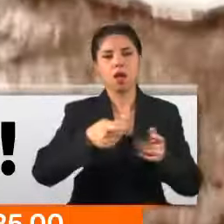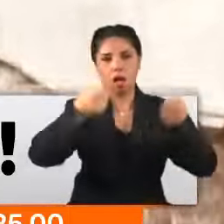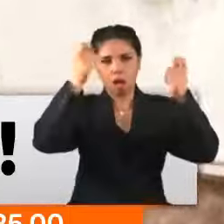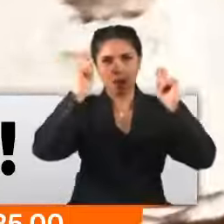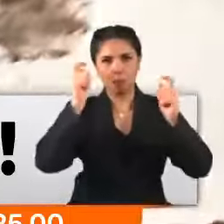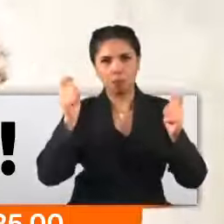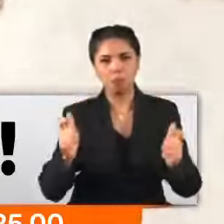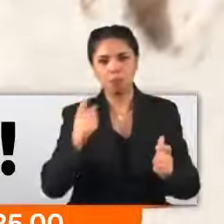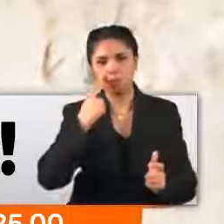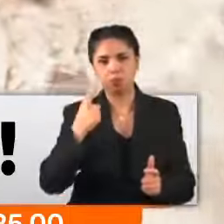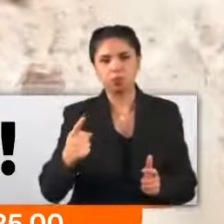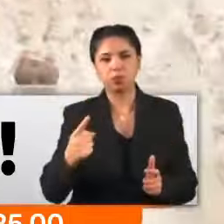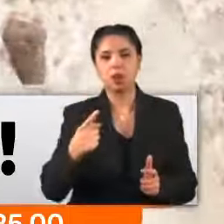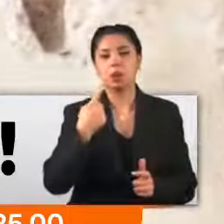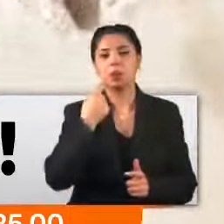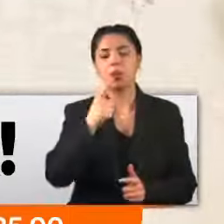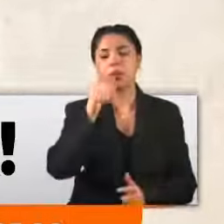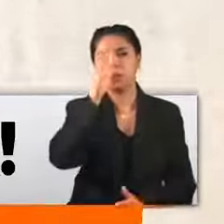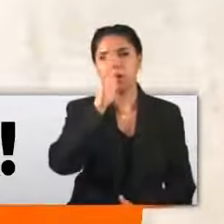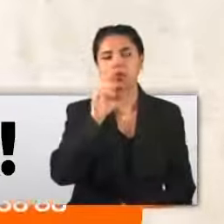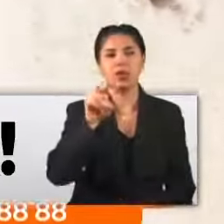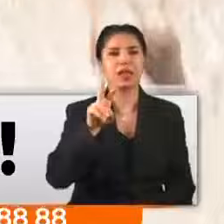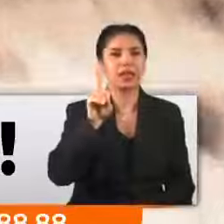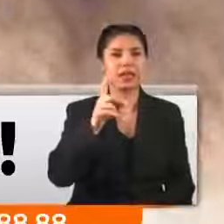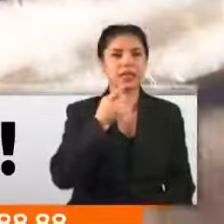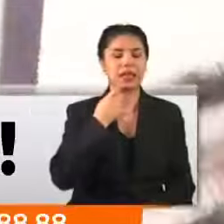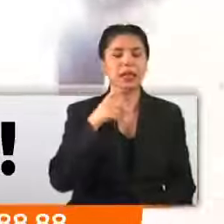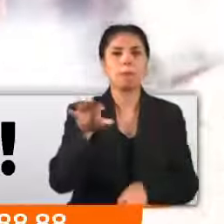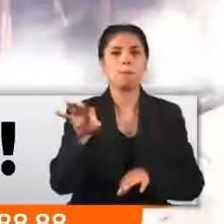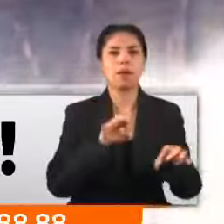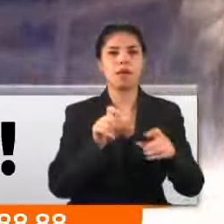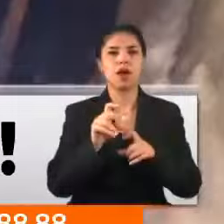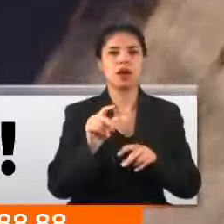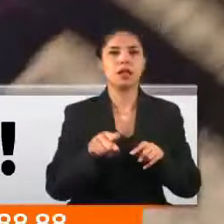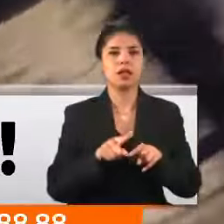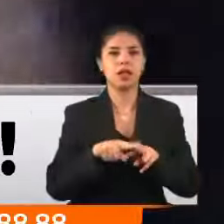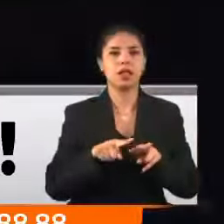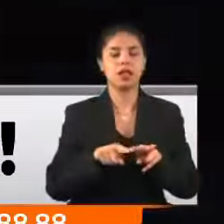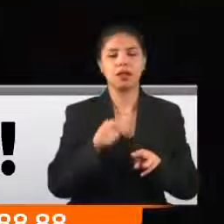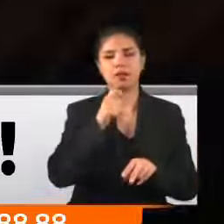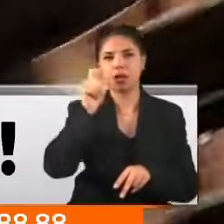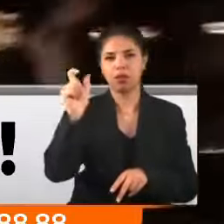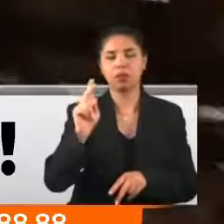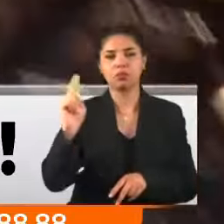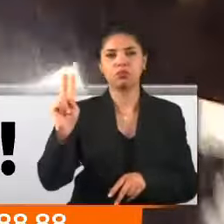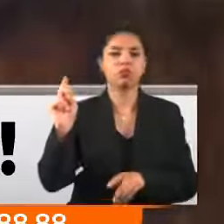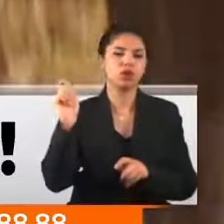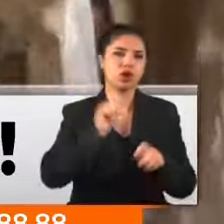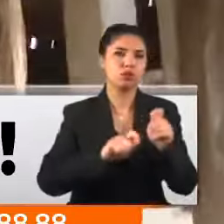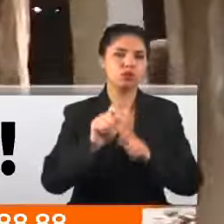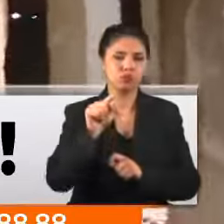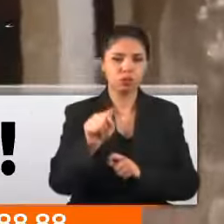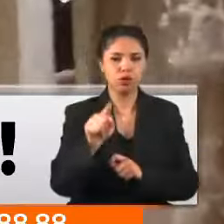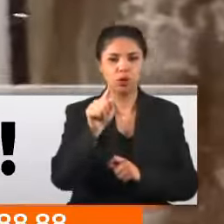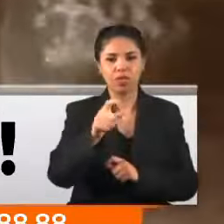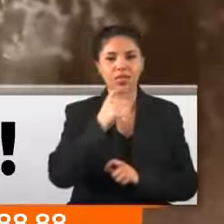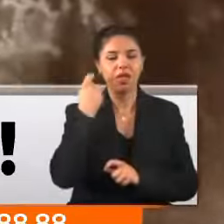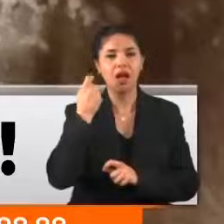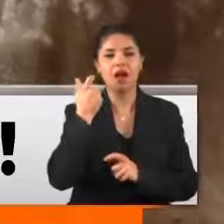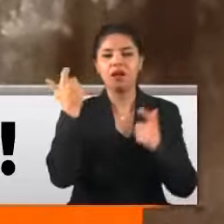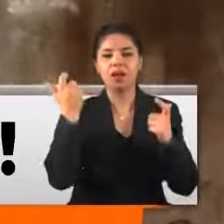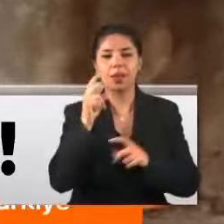yılında Mimar Sinan tarafından yapıldı. Ve kameramızı nereye çevirsek aslında o tarihi dokuyu an be an